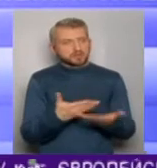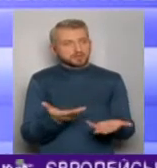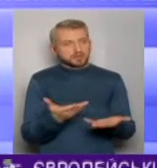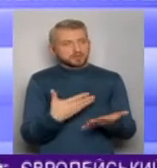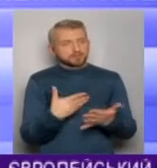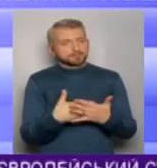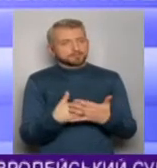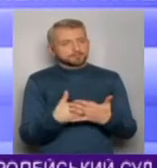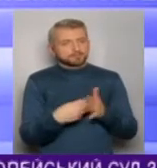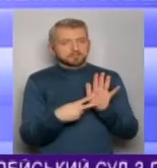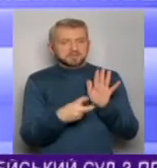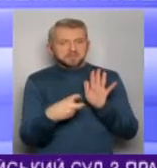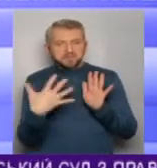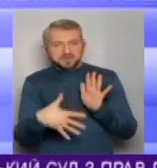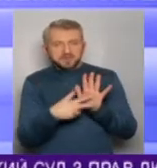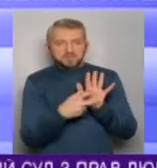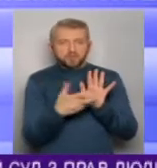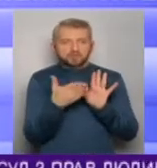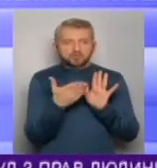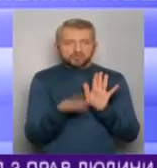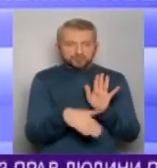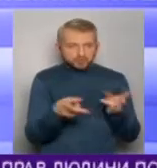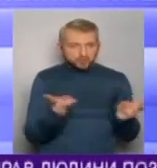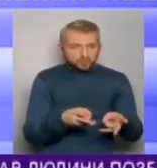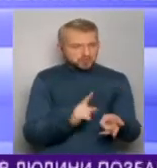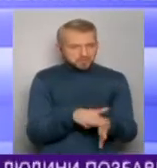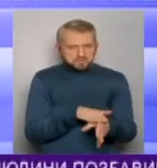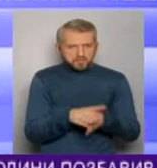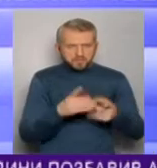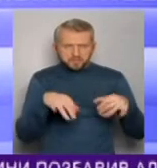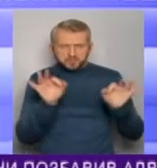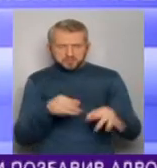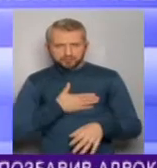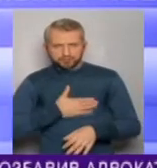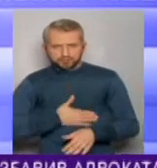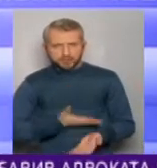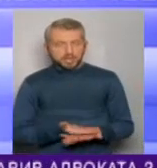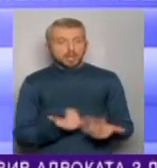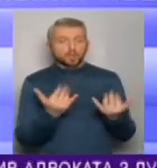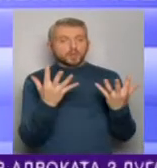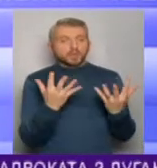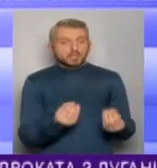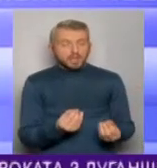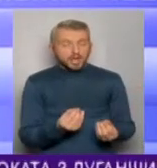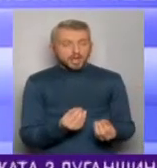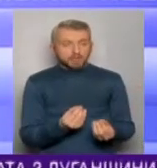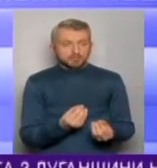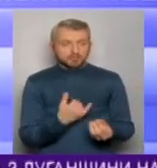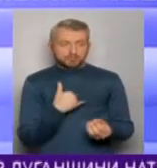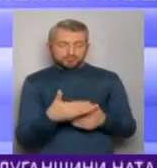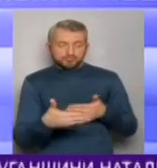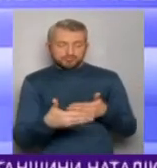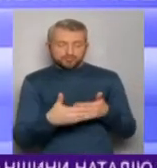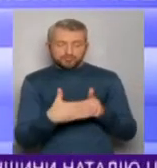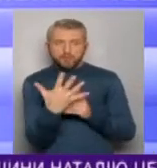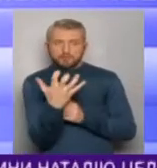біля 750-800 одиниць. Це для повного, щоб було зовсім задоволено. На сьогоднішній день ми підходимо під цифру 500, тобто